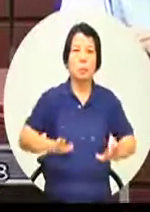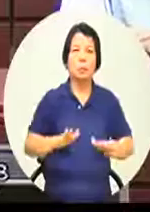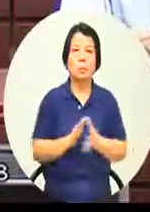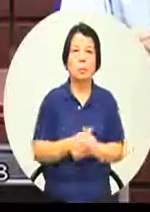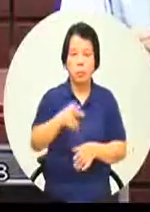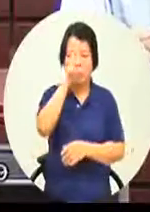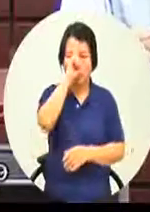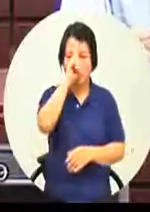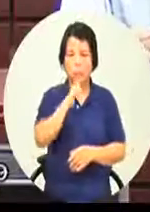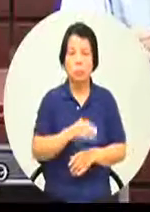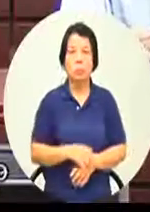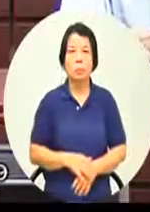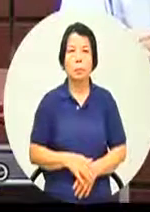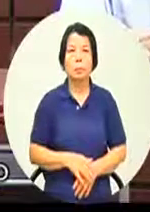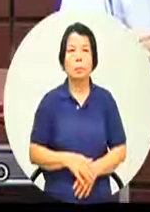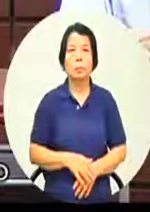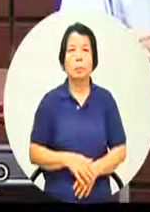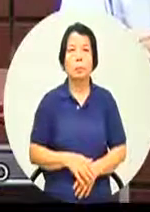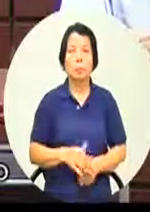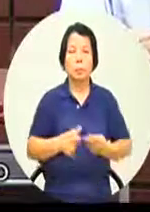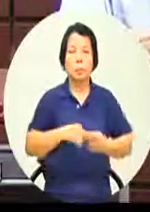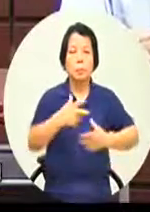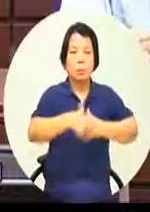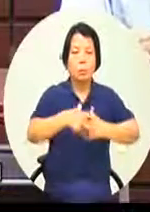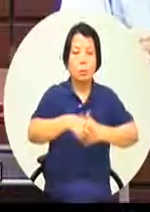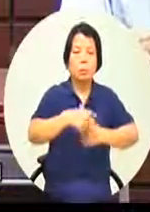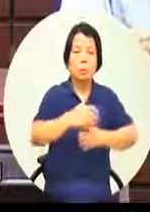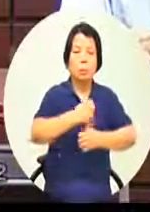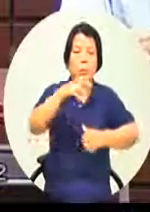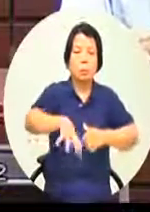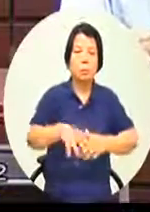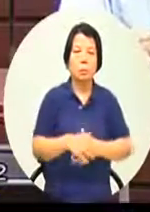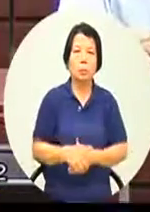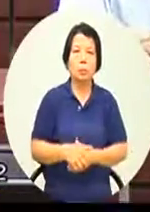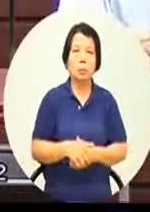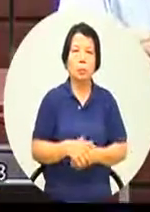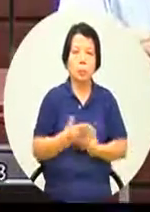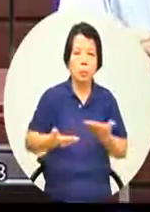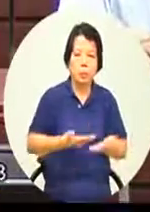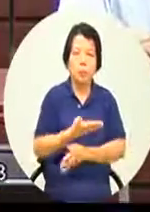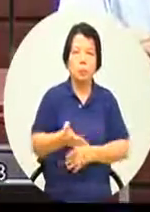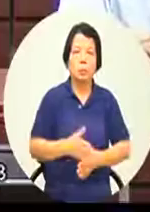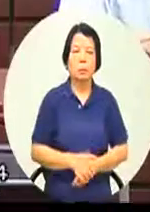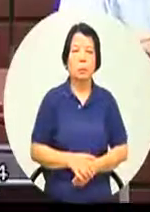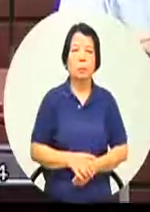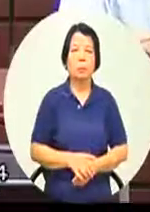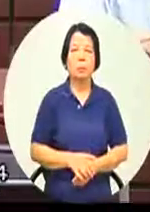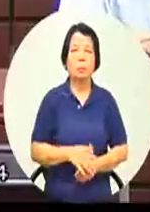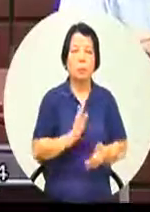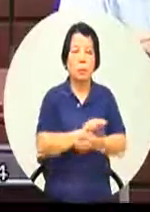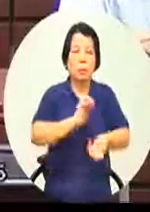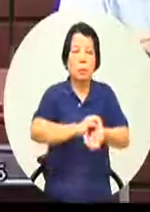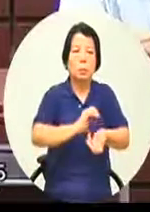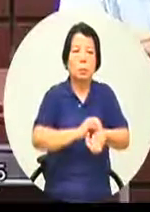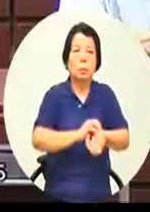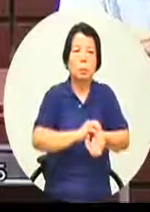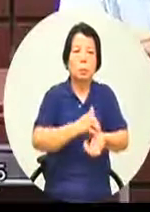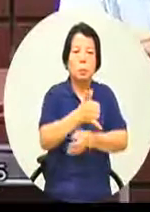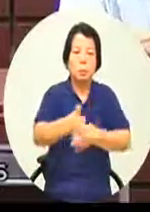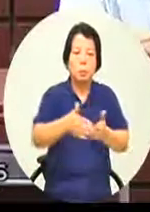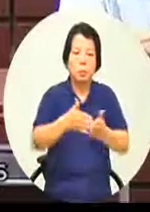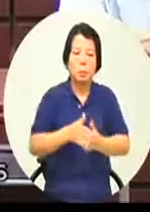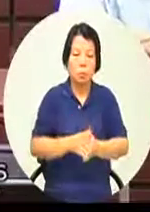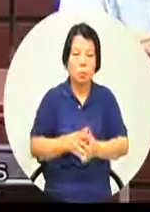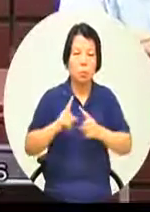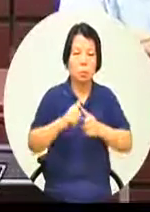中午呢，然后有跟卫生局协调啊，请卫生局呢，然后协同医务人员去现场，然后跟帮他们